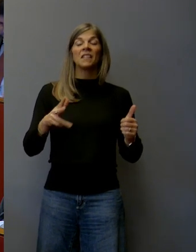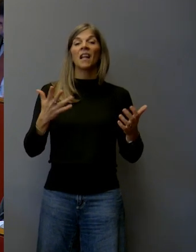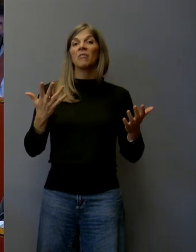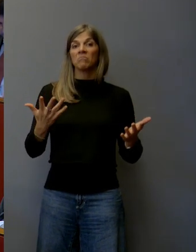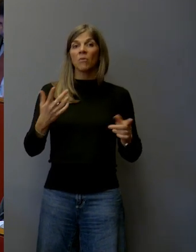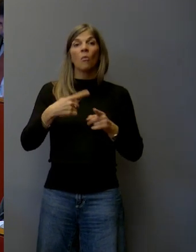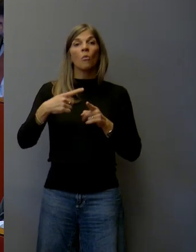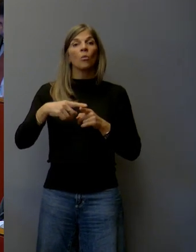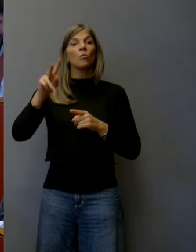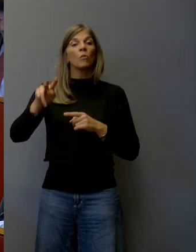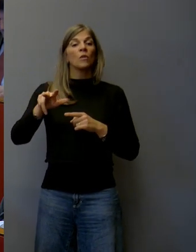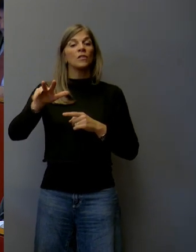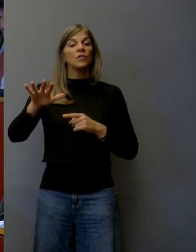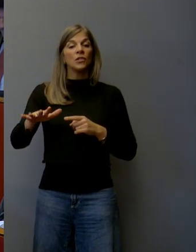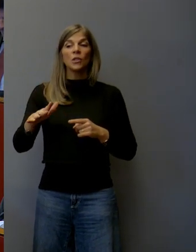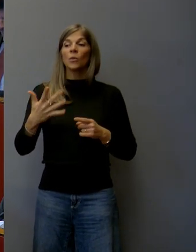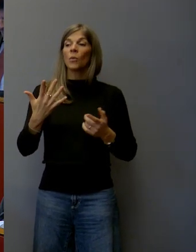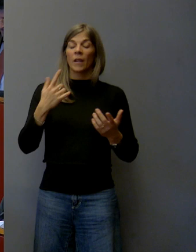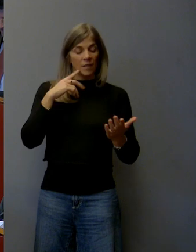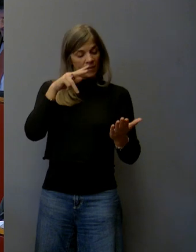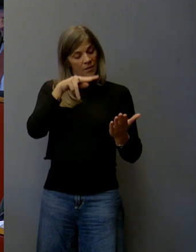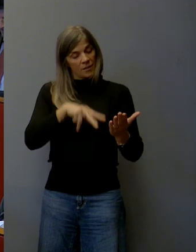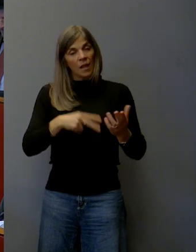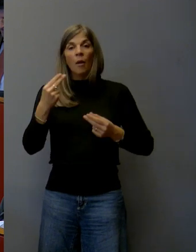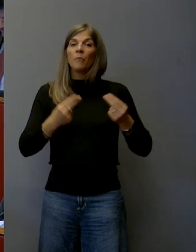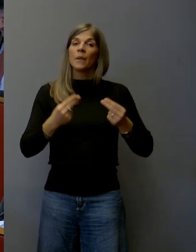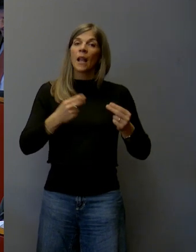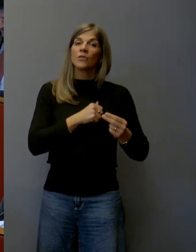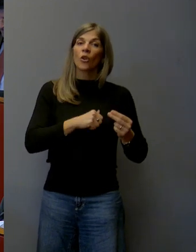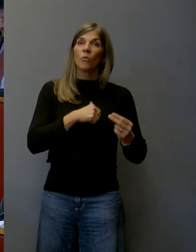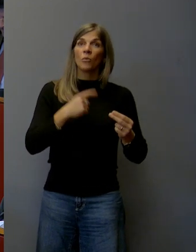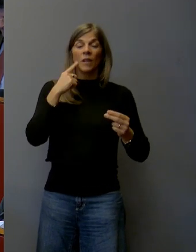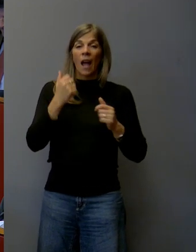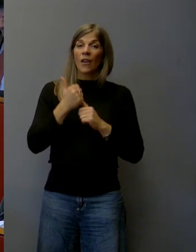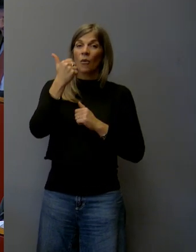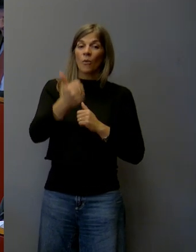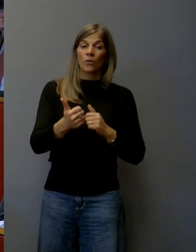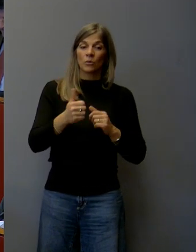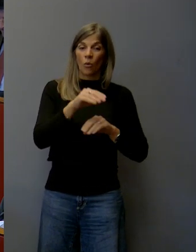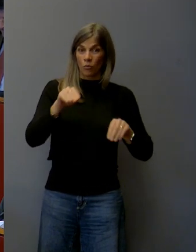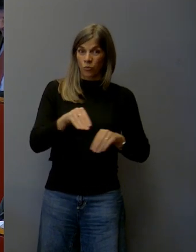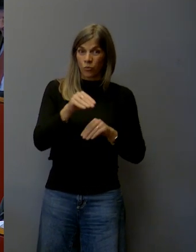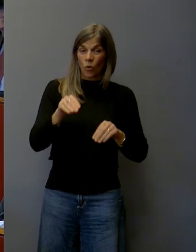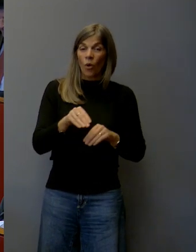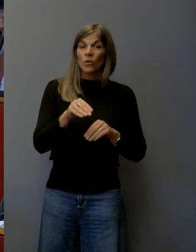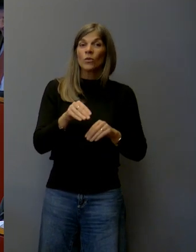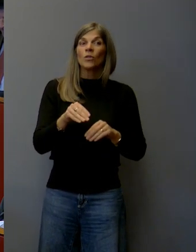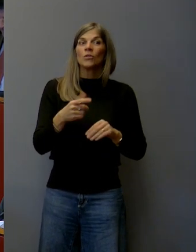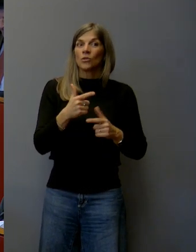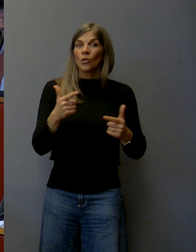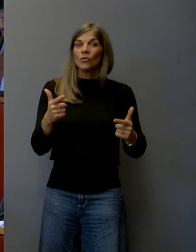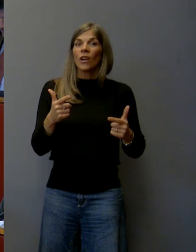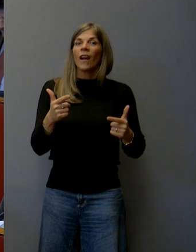chi sa leggere i bilanci del comune sa che tutto quello che non ha il prossimo anno è come dire sono